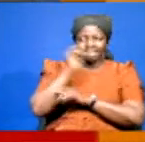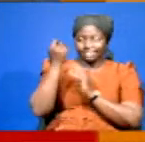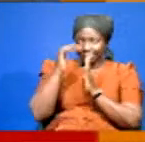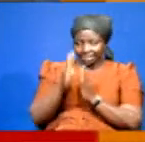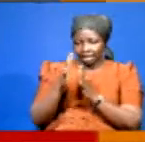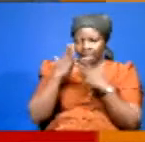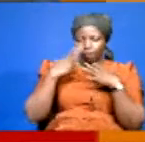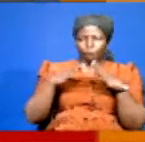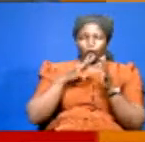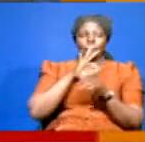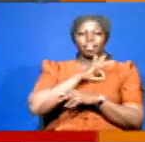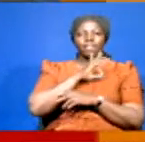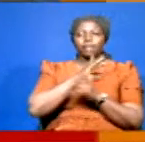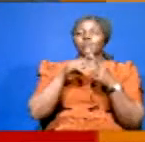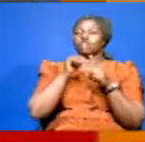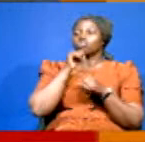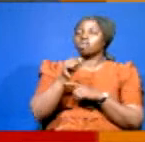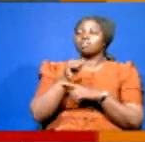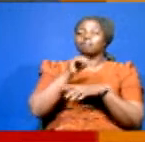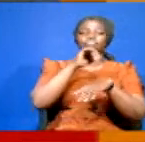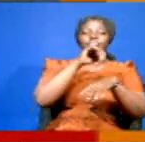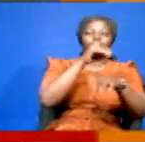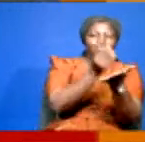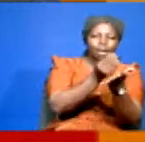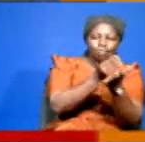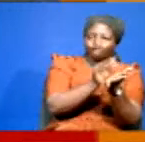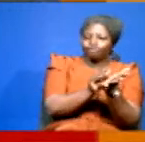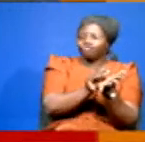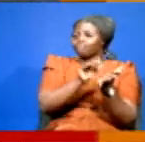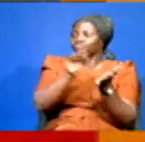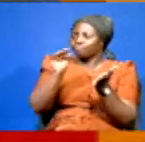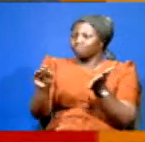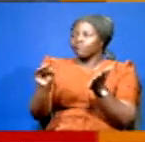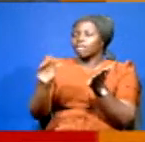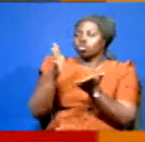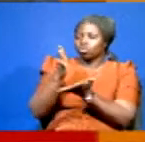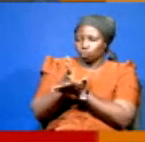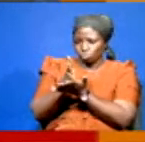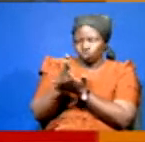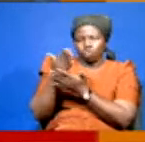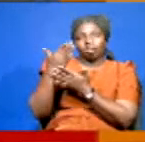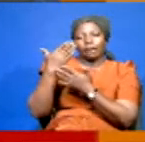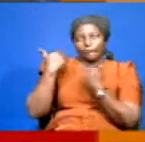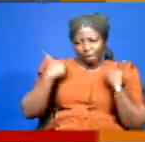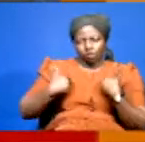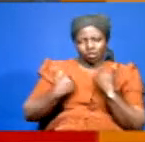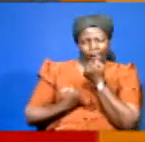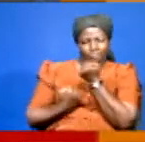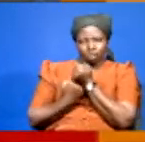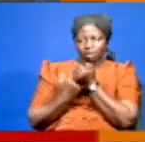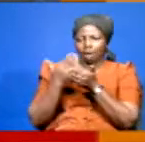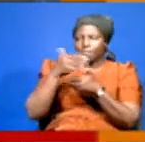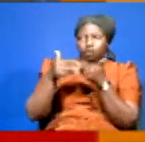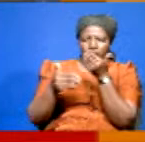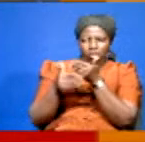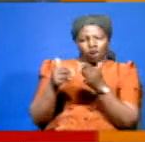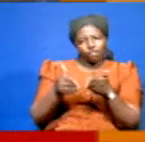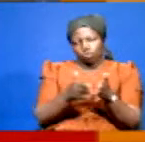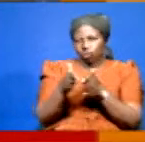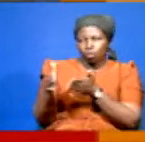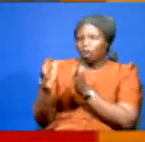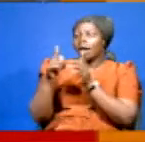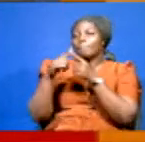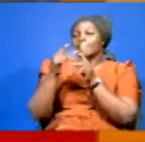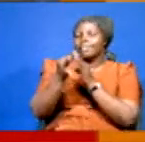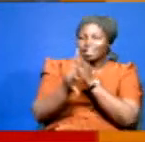kuchukua pesa na kuiweka katika njia ambayo, ndio ukiangalia infrastructure, mimi na support infrastructural development, miundo misingi. Lakini ukiwa